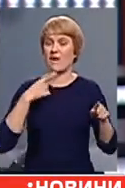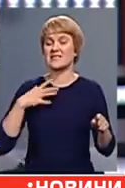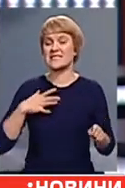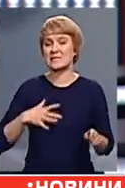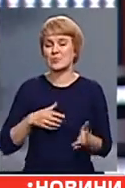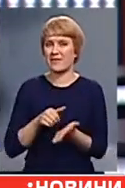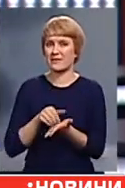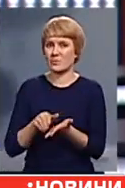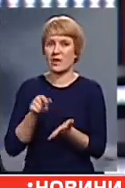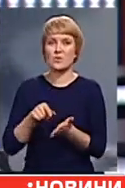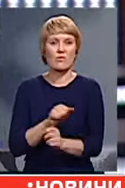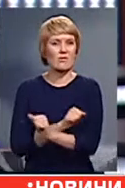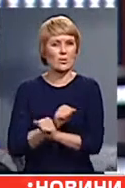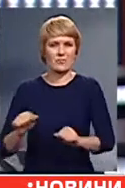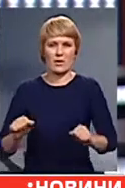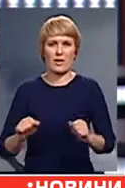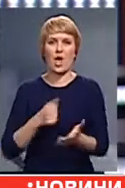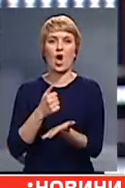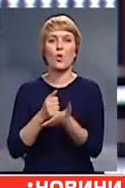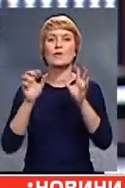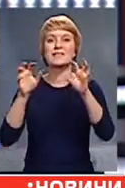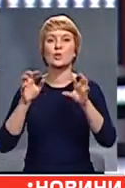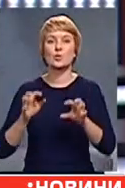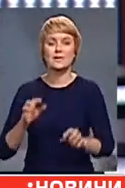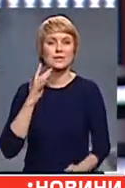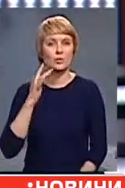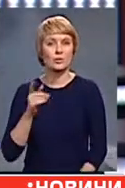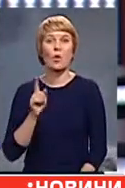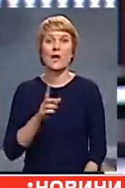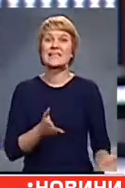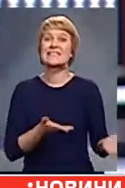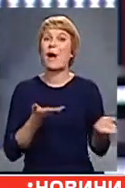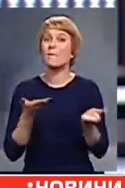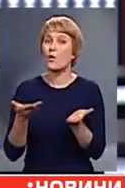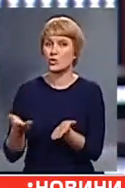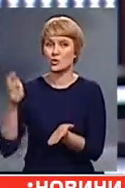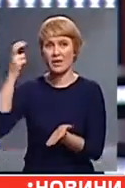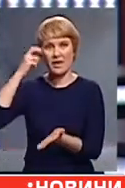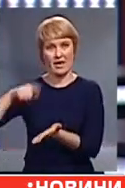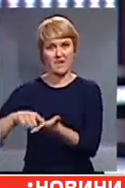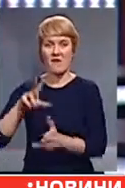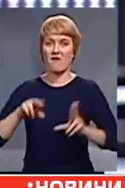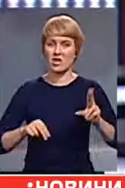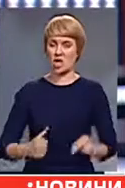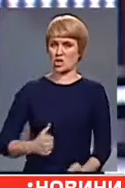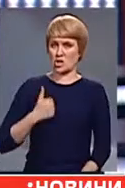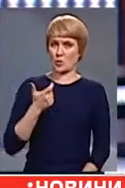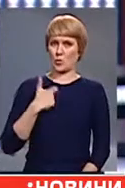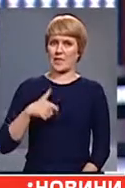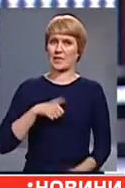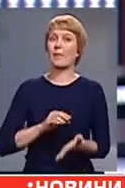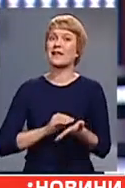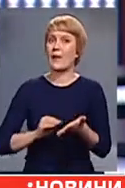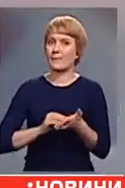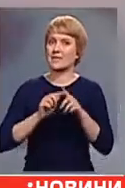пропозицію, бо цього не дозволяє Конституція Сполучених Штатів. Однак запрошення Києва Маккейн вважає честю для себе, йдеться у